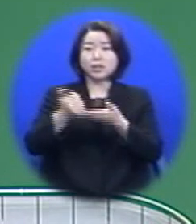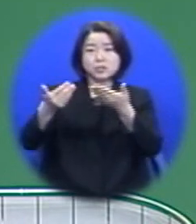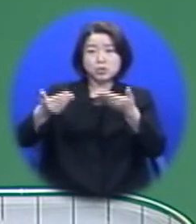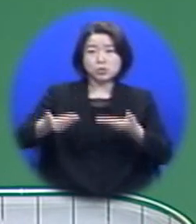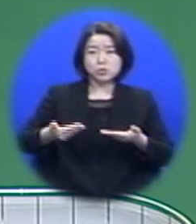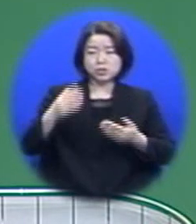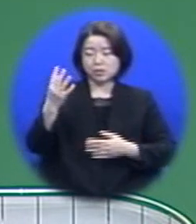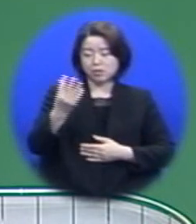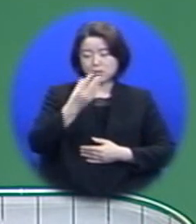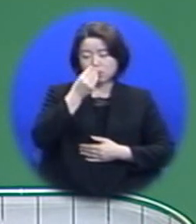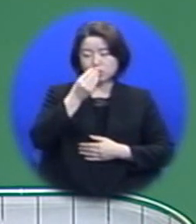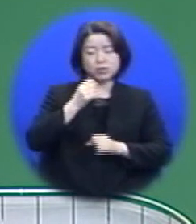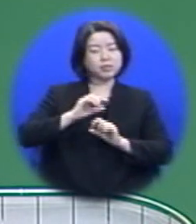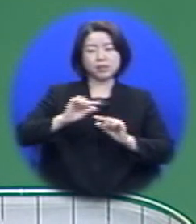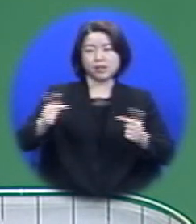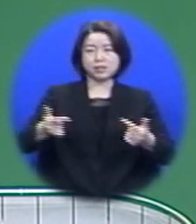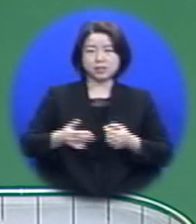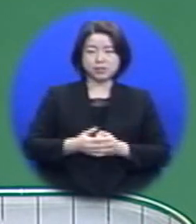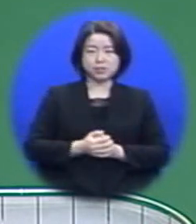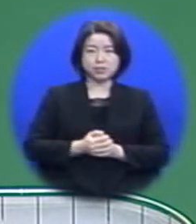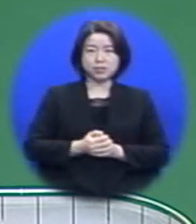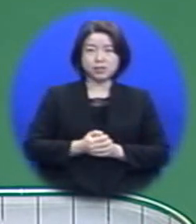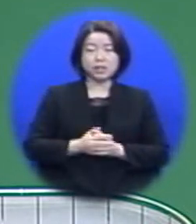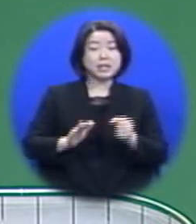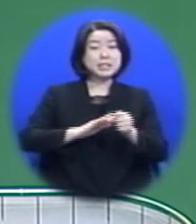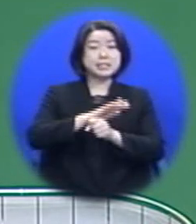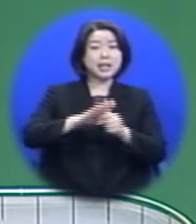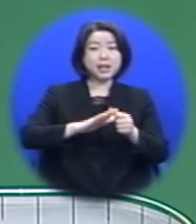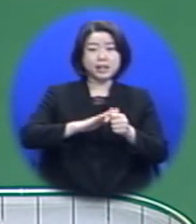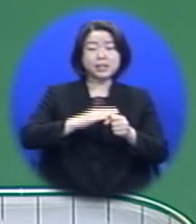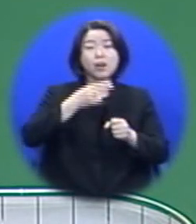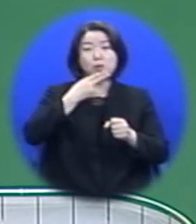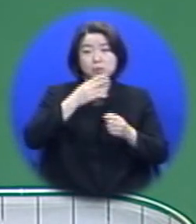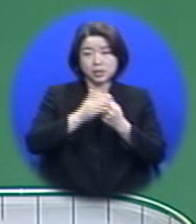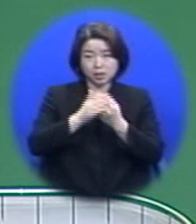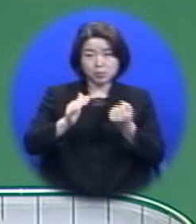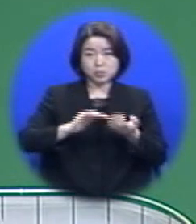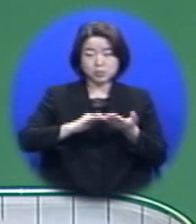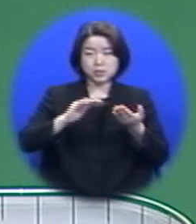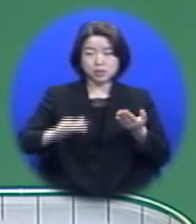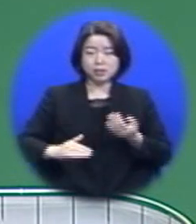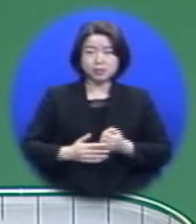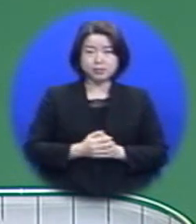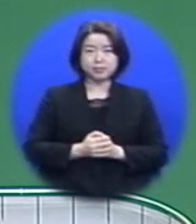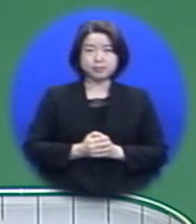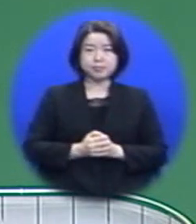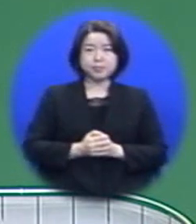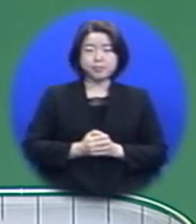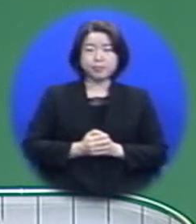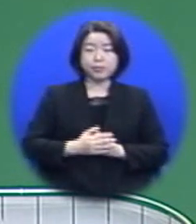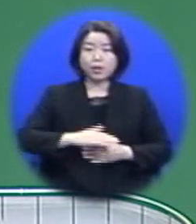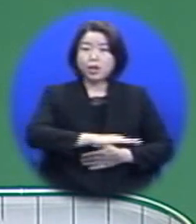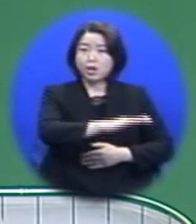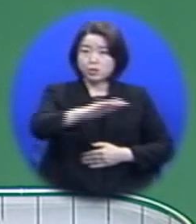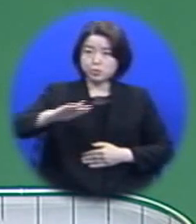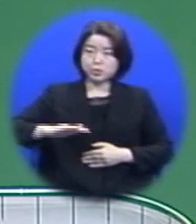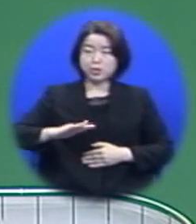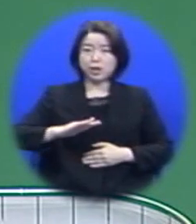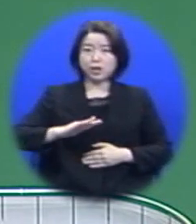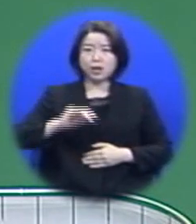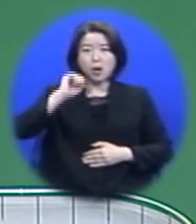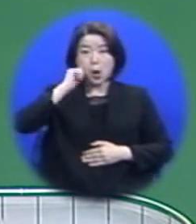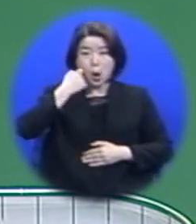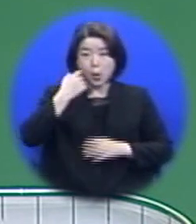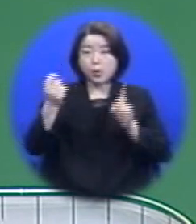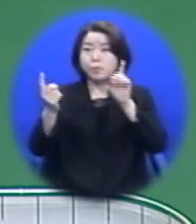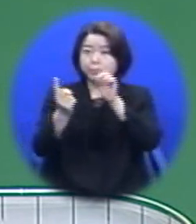거룩함 아닙니다 사랑이 빠져 있기 때문에 우리가 어려운 당 당하는